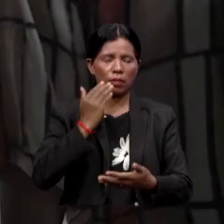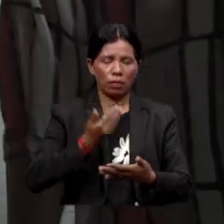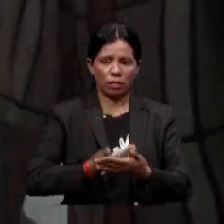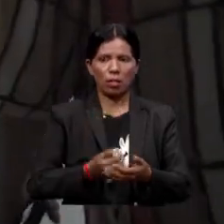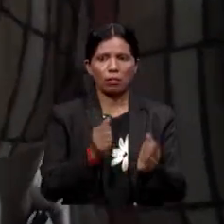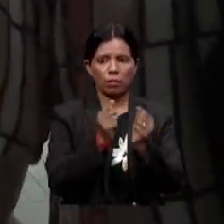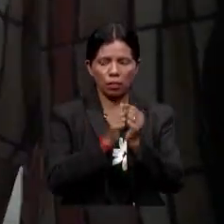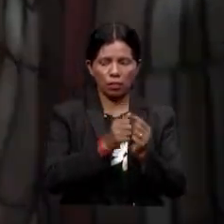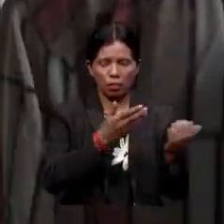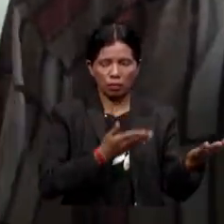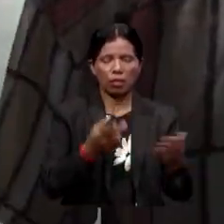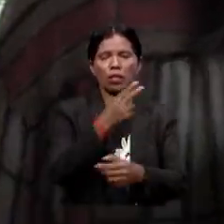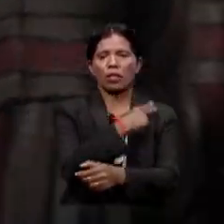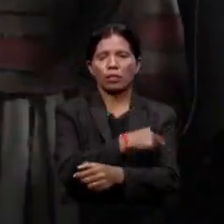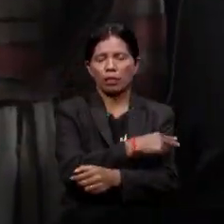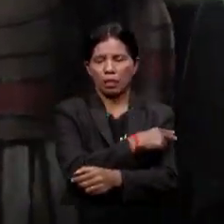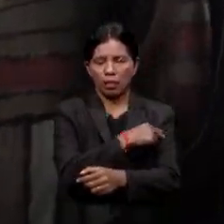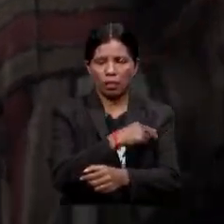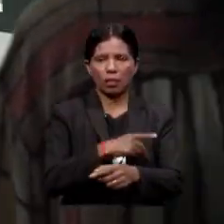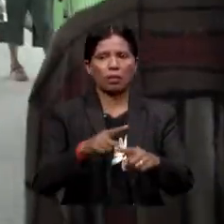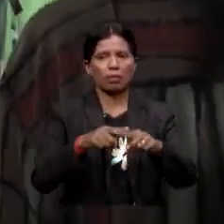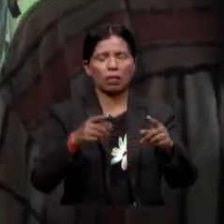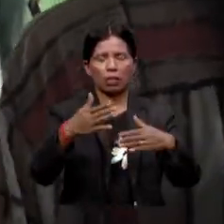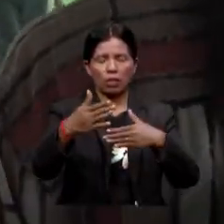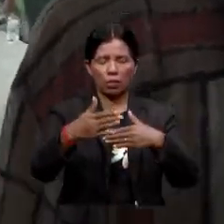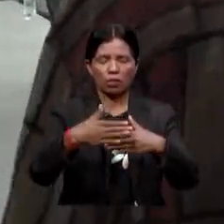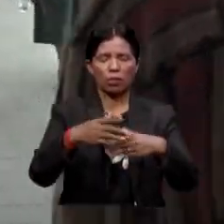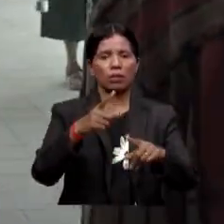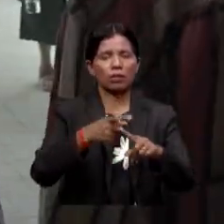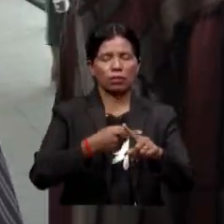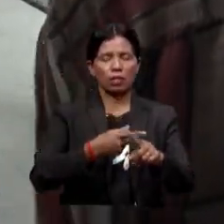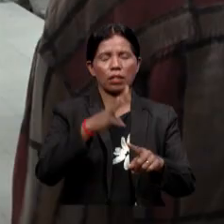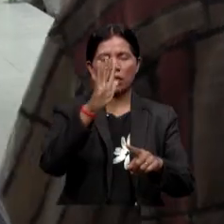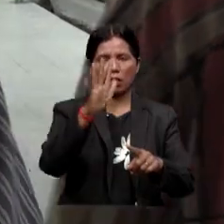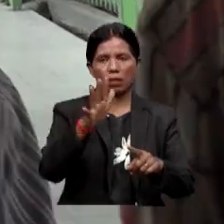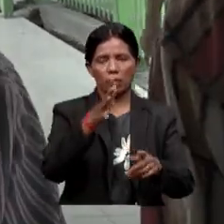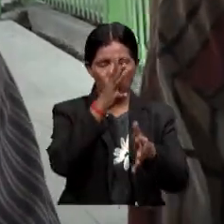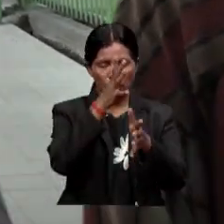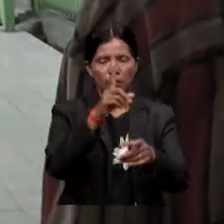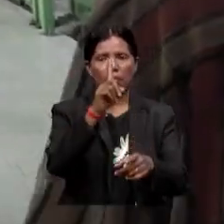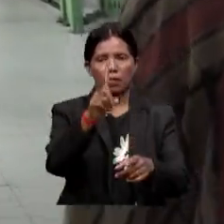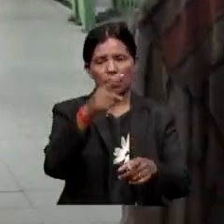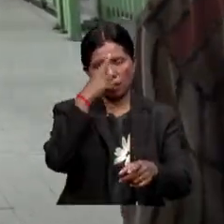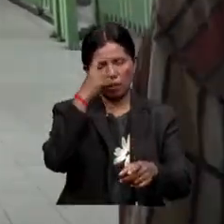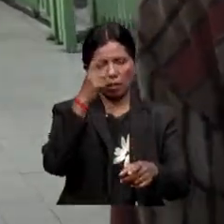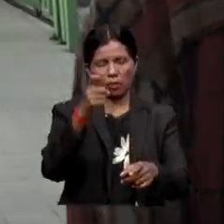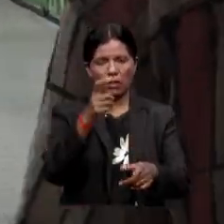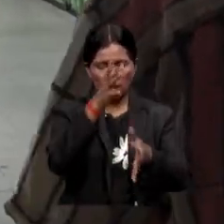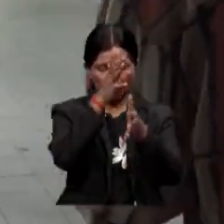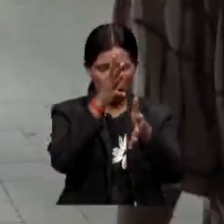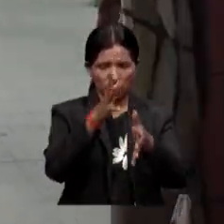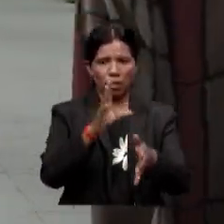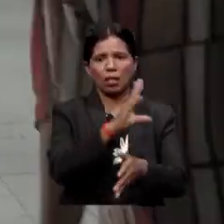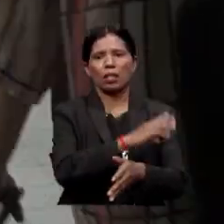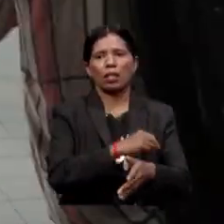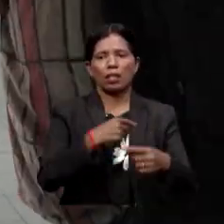Hospital Nacional Guido Valadares. Mai bebe si fulan lima ona, avo Mateus lau mesak. Tamba avo Mateus ne sobrinho